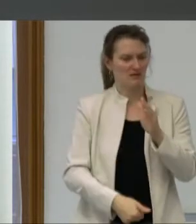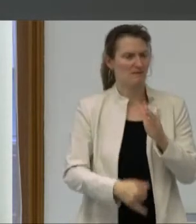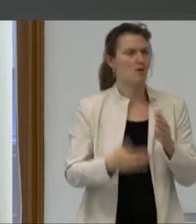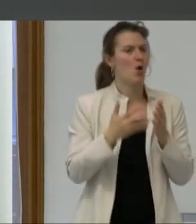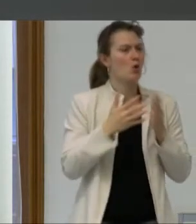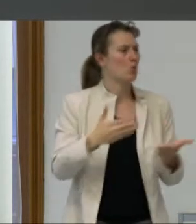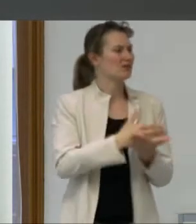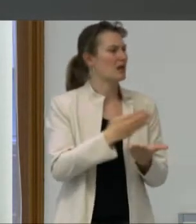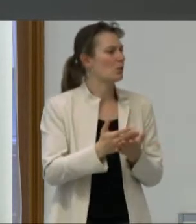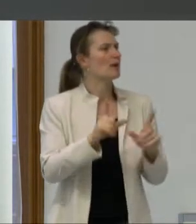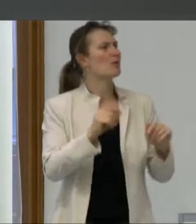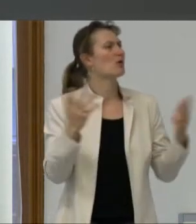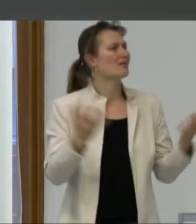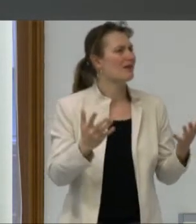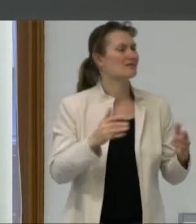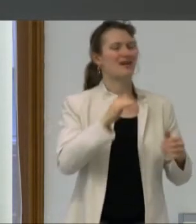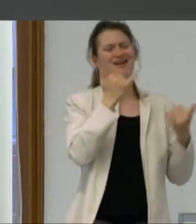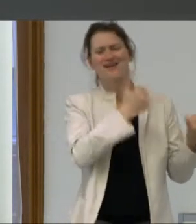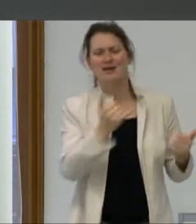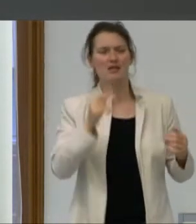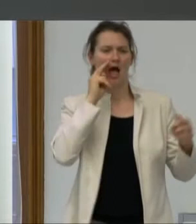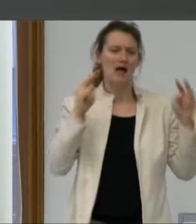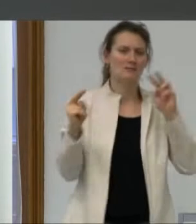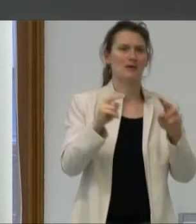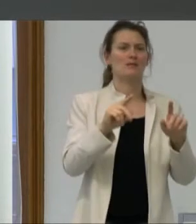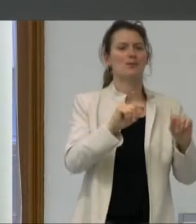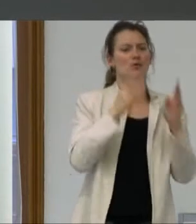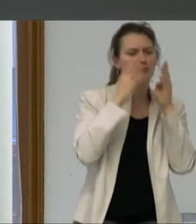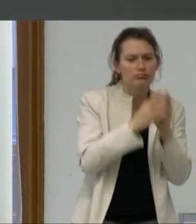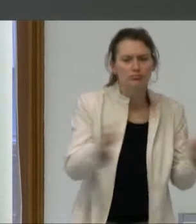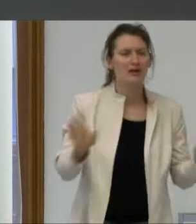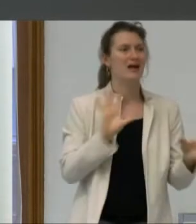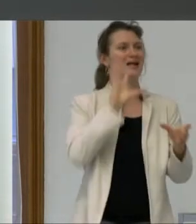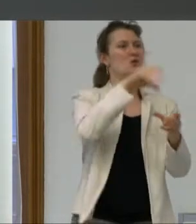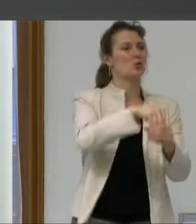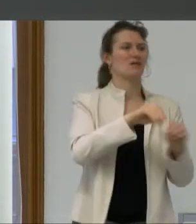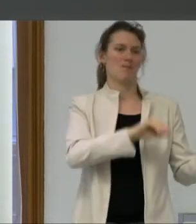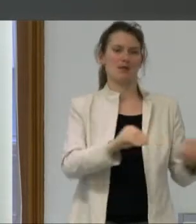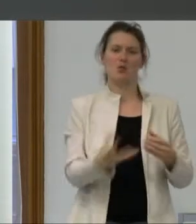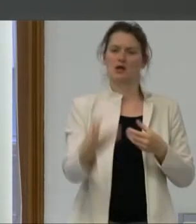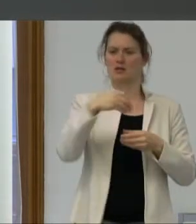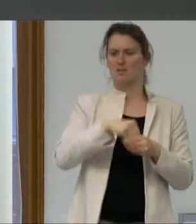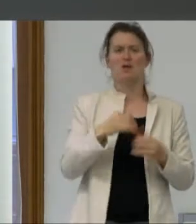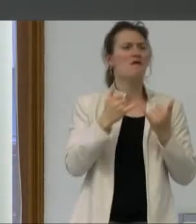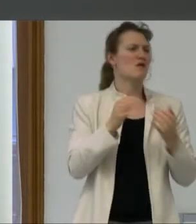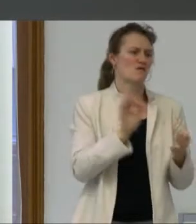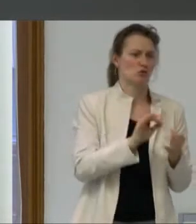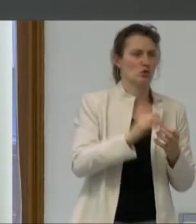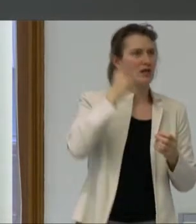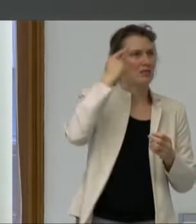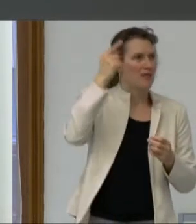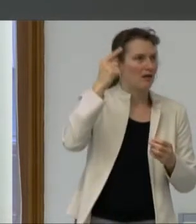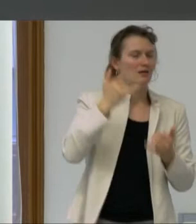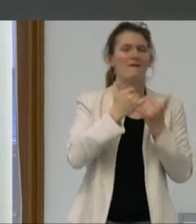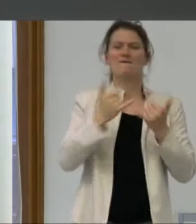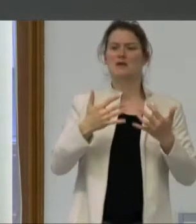Cross-kategoral würde heißen, dass eben alle Aspekte einer inklusiven Pädagogik darin vorhanden sind. Da geht es darum, wie funktioniert Denken, wie